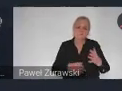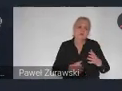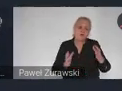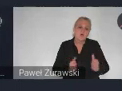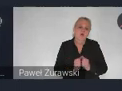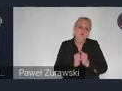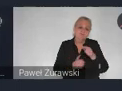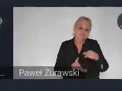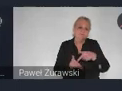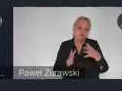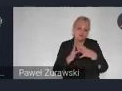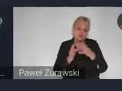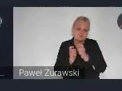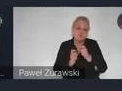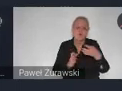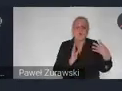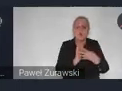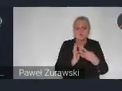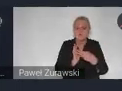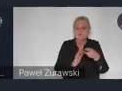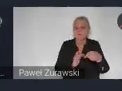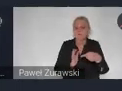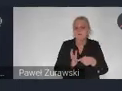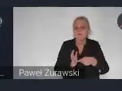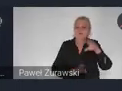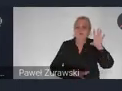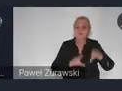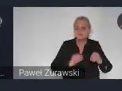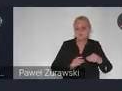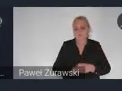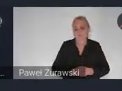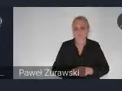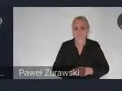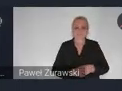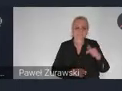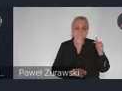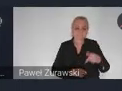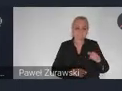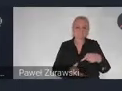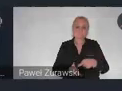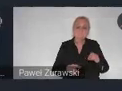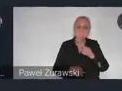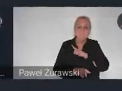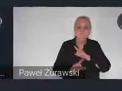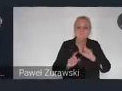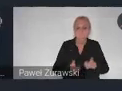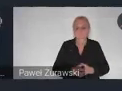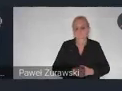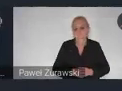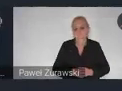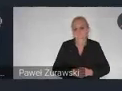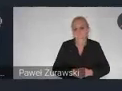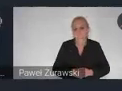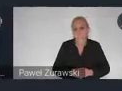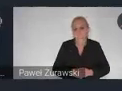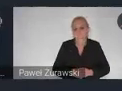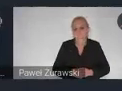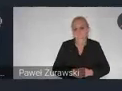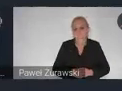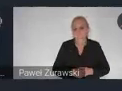punktów dotyczy oceny budżetu należy tutaj zwrócić uwagę na to czy